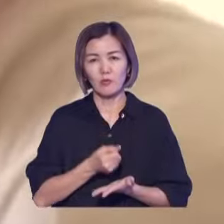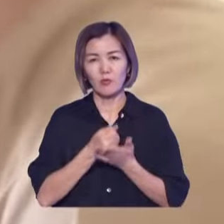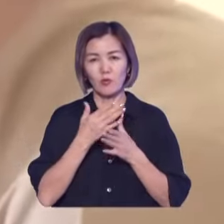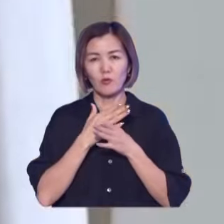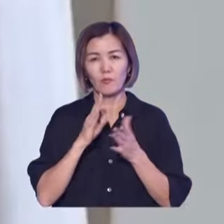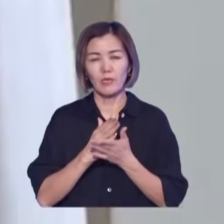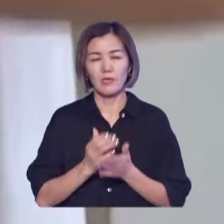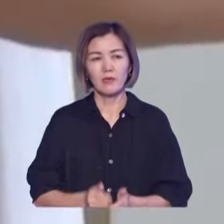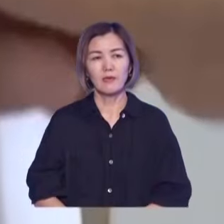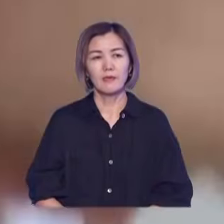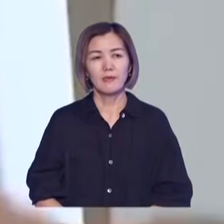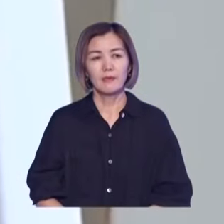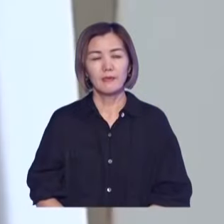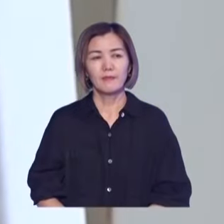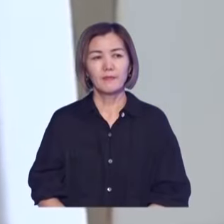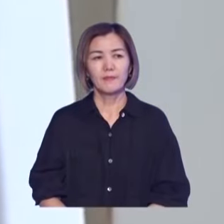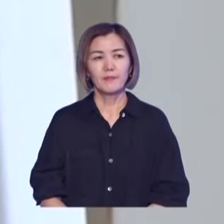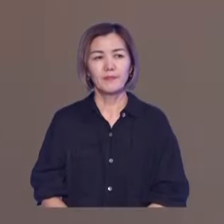бар.